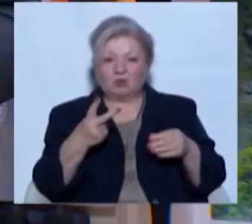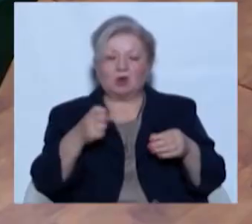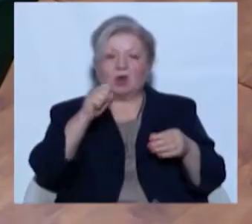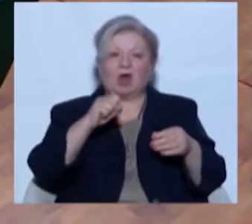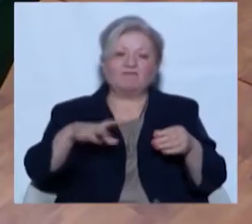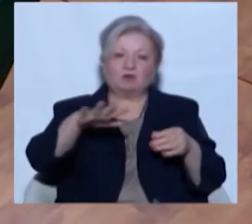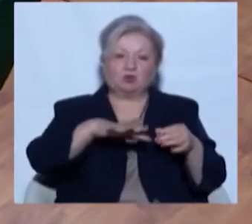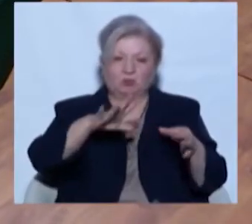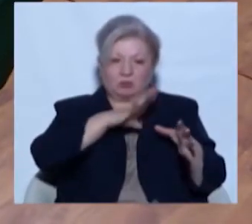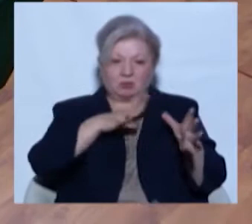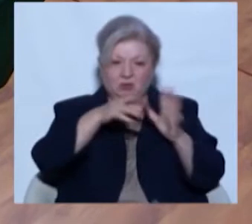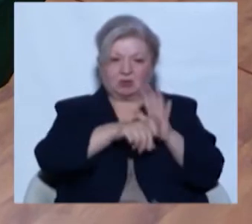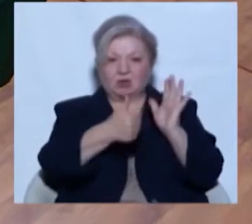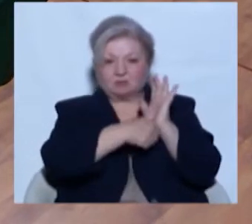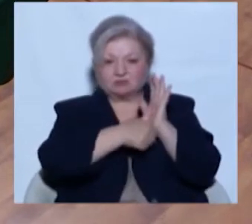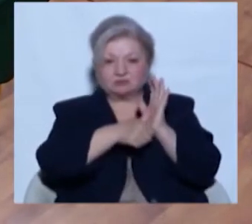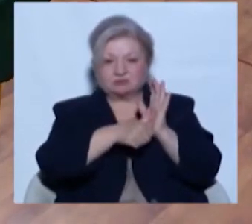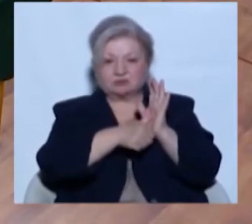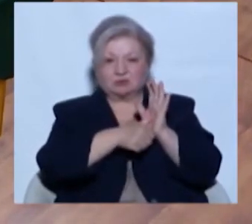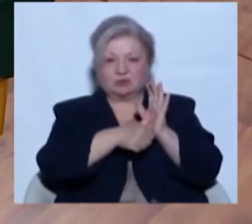ავტონომია. 6 ფედერალური ერთეულიდან